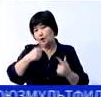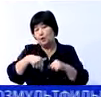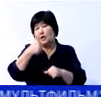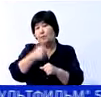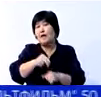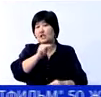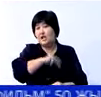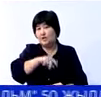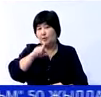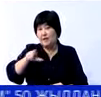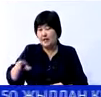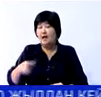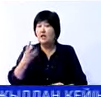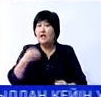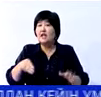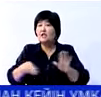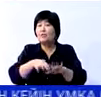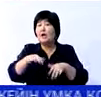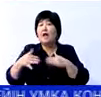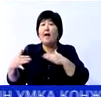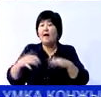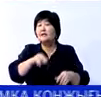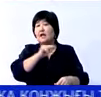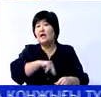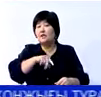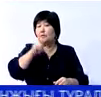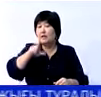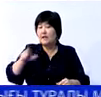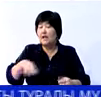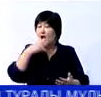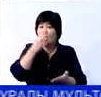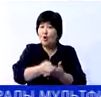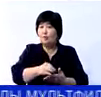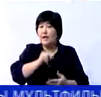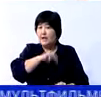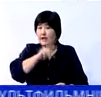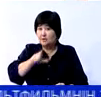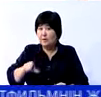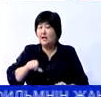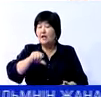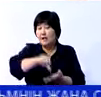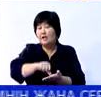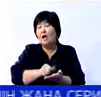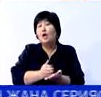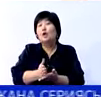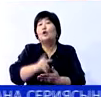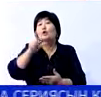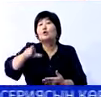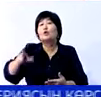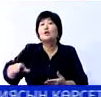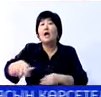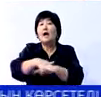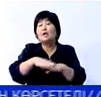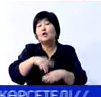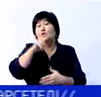басшы қызметкерлері, сонымен бірге сыбайлас жемқорлыққа қарсы қызметтің қызметкерлері, жауапты қызметкерлері тұрғындардың сұрақтарына жауап